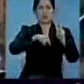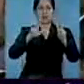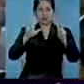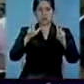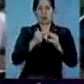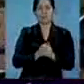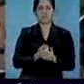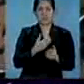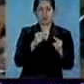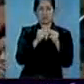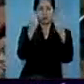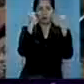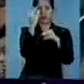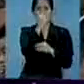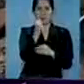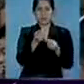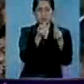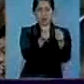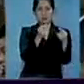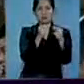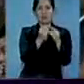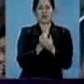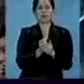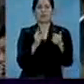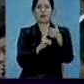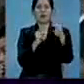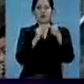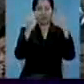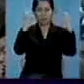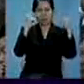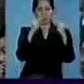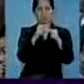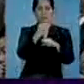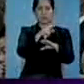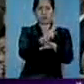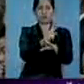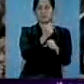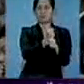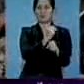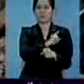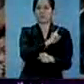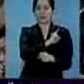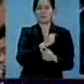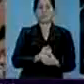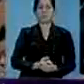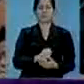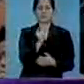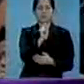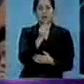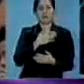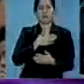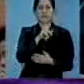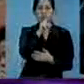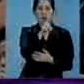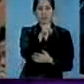ายกับนายสุเทพเทือกสุบรรณไปทำหน้าที่เป็นประธานผมเรียนกับท่านประธานนะครับว่าที่ผมตั้งค